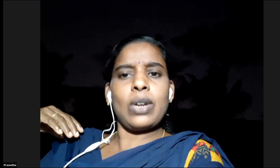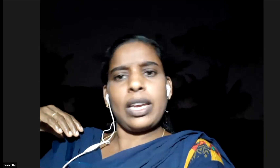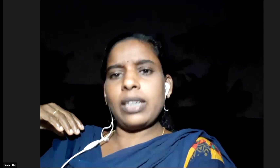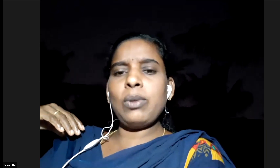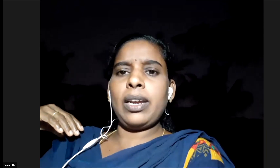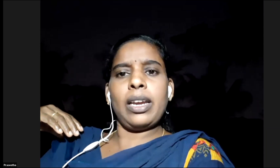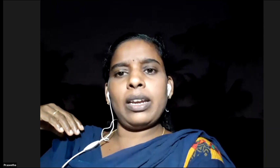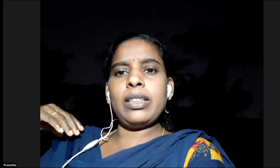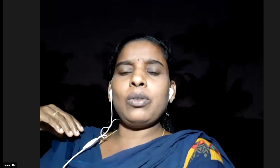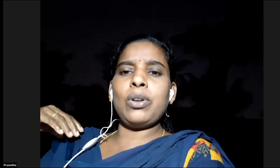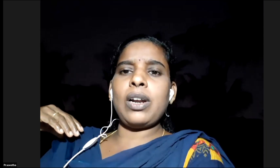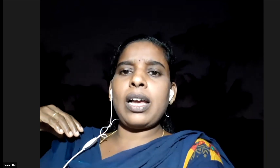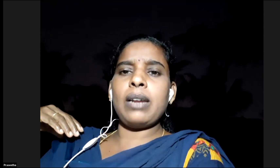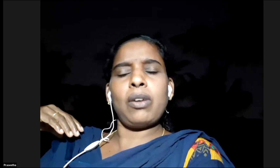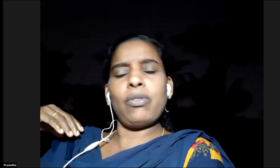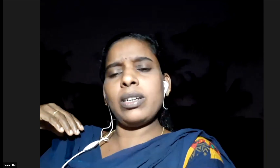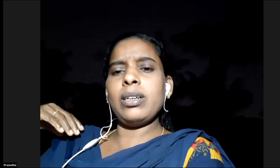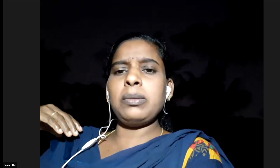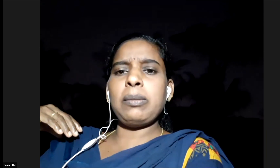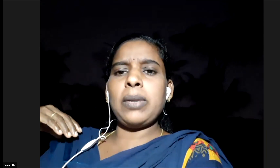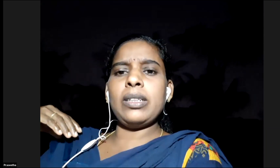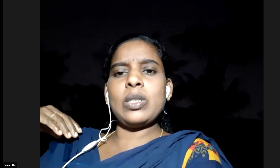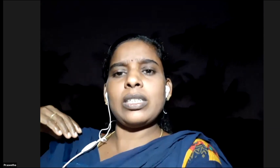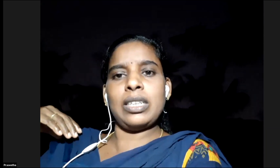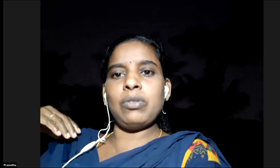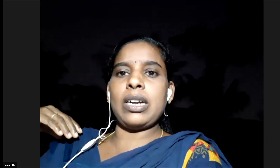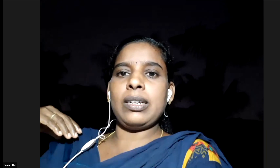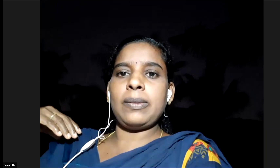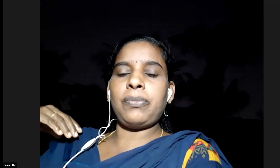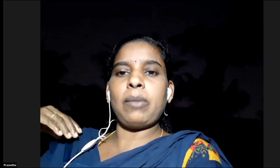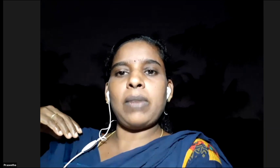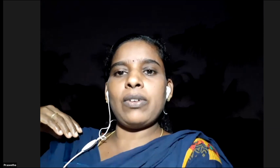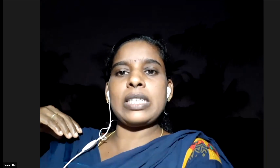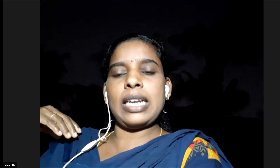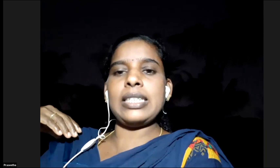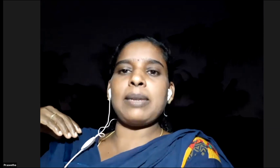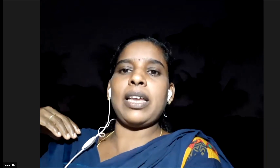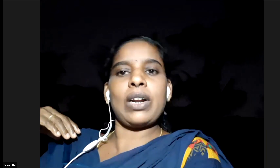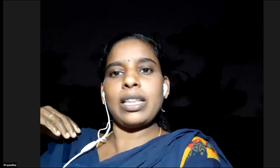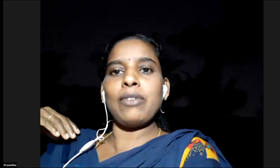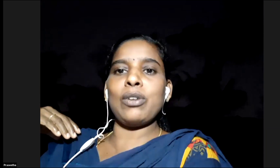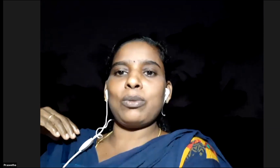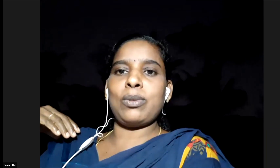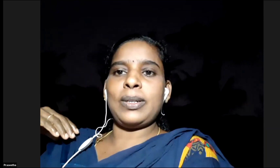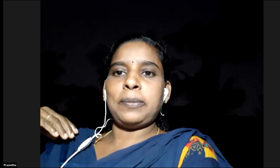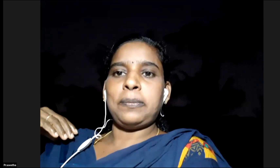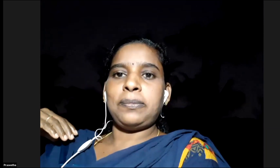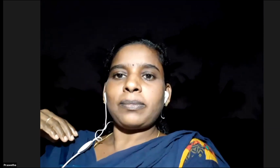സിൻഡ്രോം ആയിക്കോട്ടെ, ഏത് കുട്ടികളായാലും അവർക്ക് നമ്മൾ എന്ന് വെച്ചാൽ ജീവനാണ്. നമ്മൾ അവരെ സ്നേഹിച്ചാൽ മതി, അവർക്ക് അതേ